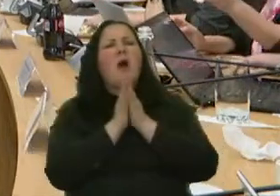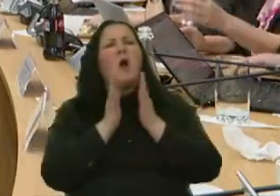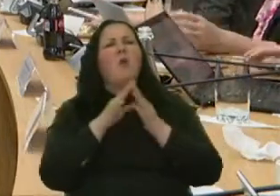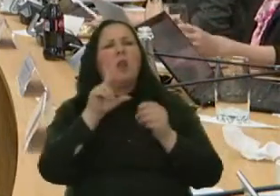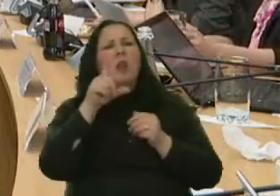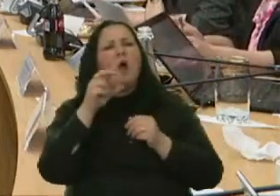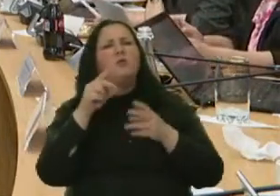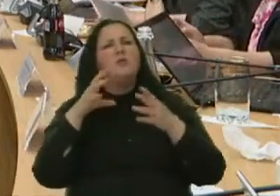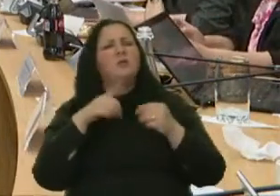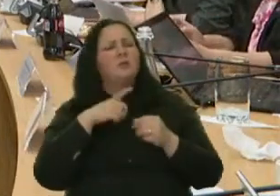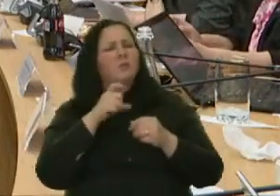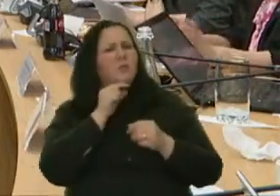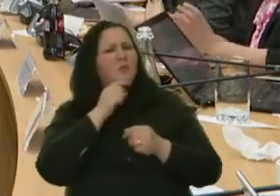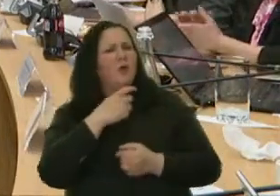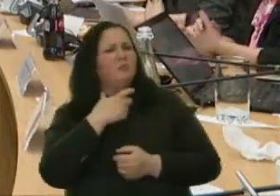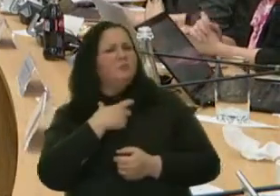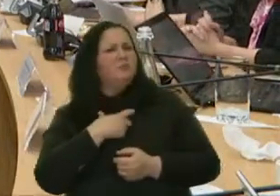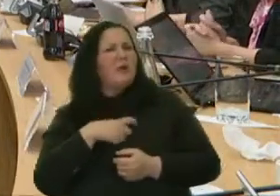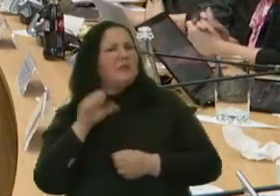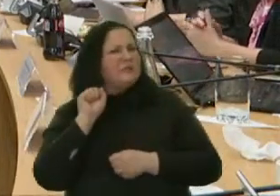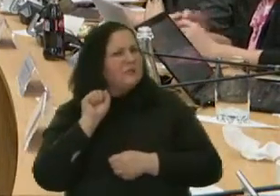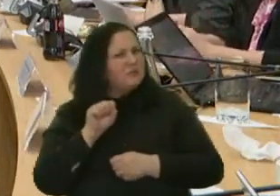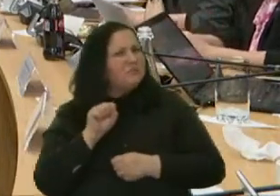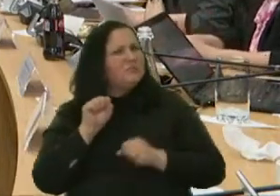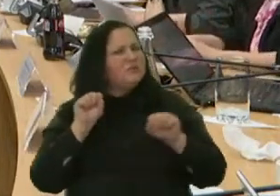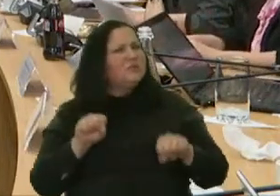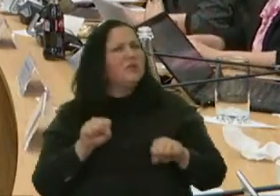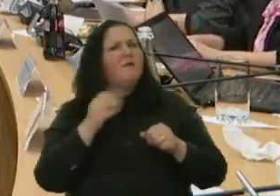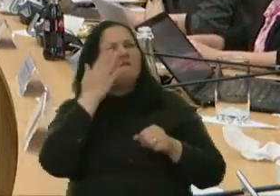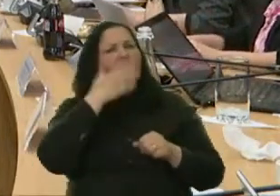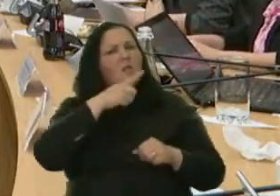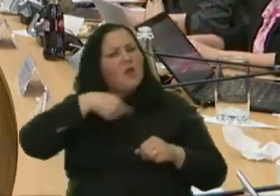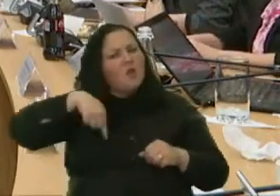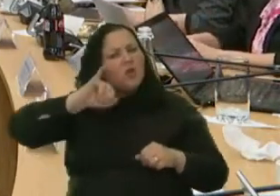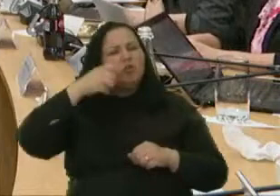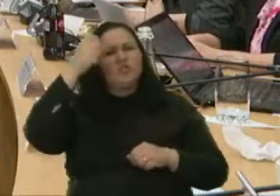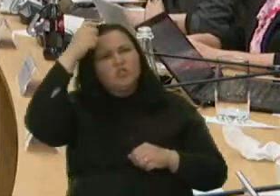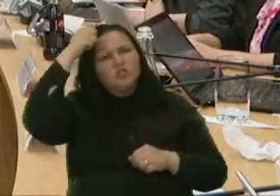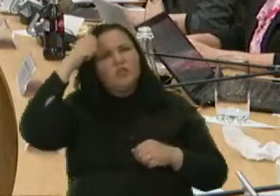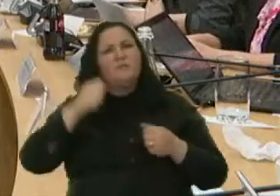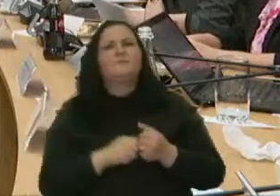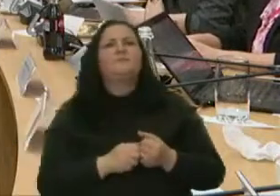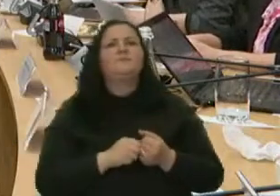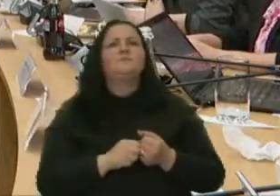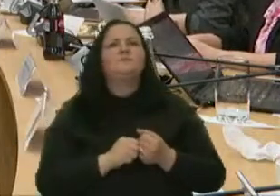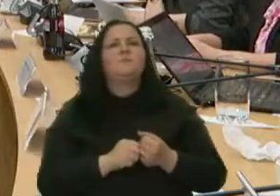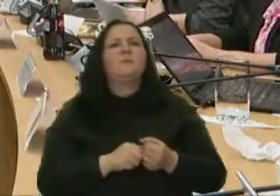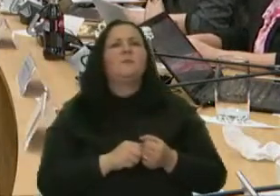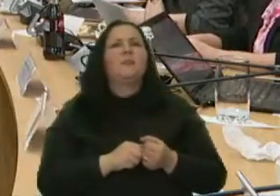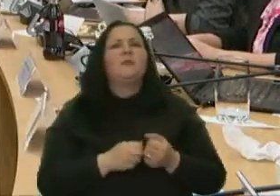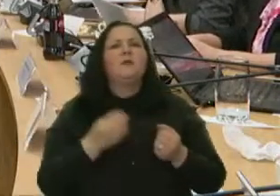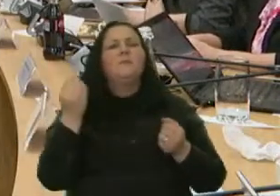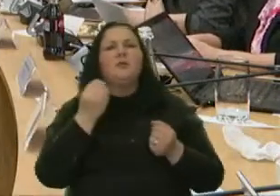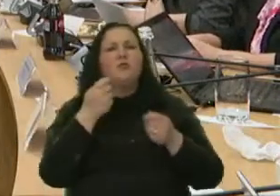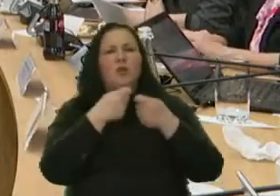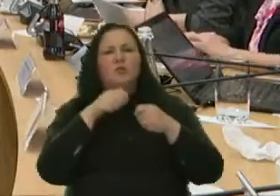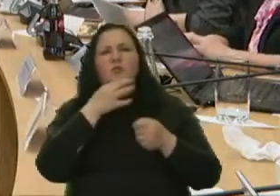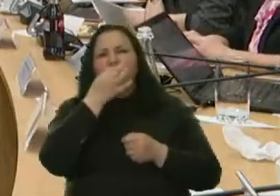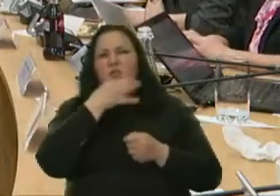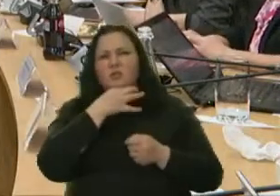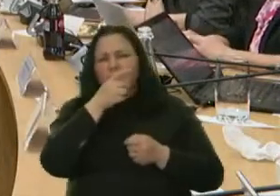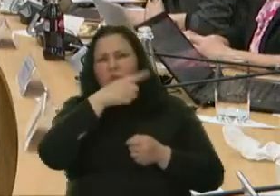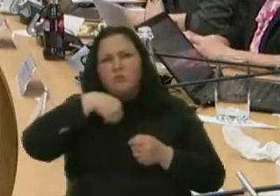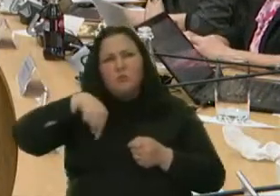să fiți puțin mai decenți și față de noi și față de cetățean pentru că tot ceea ce ne spuneți nouă în